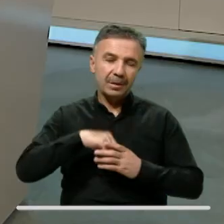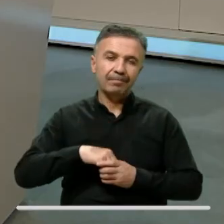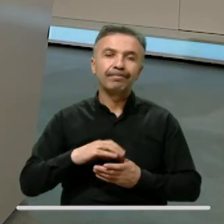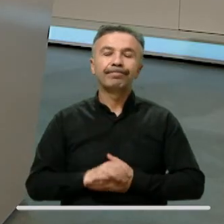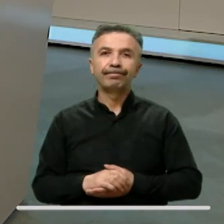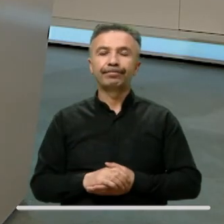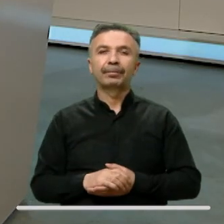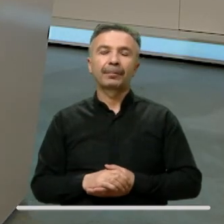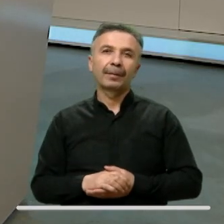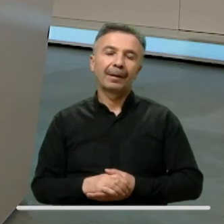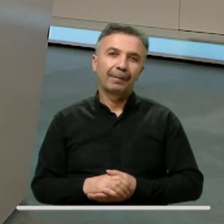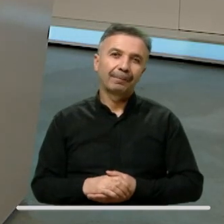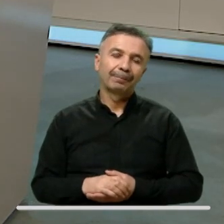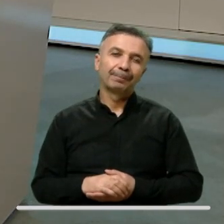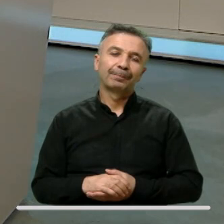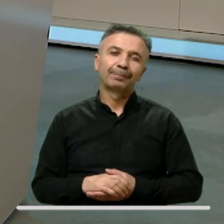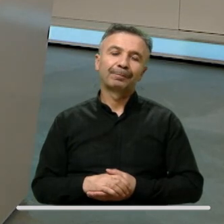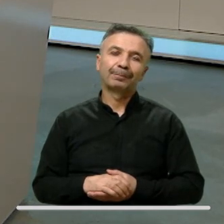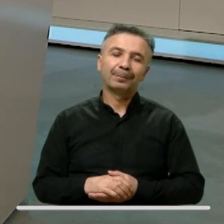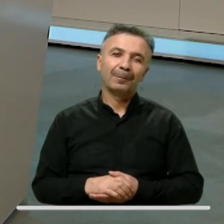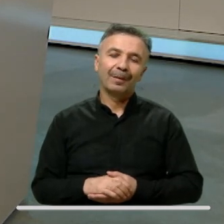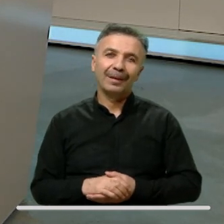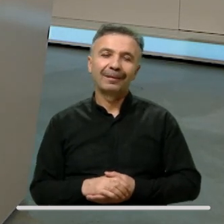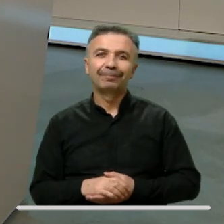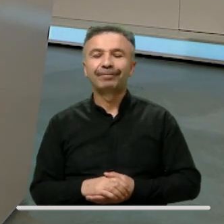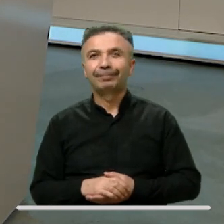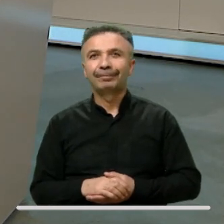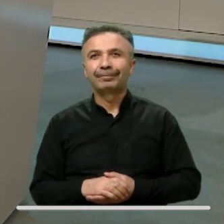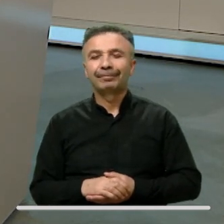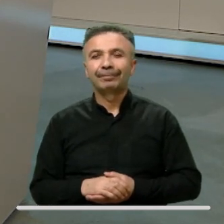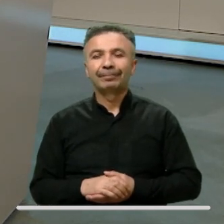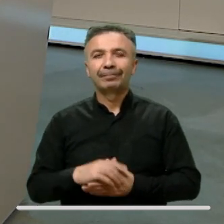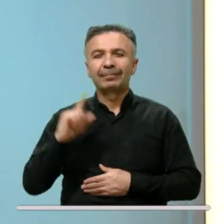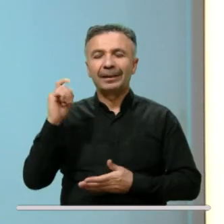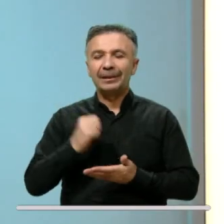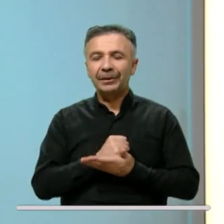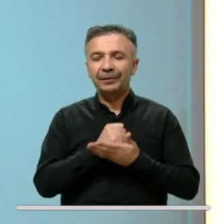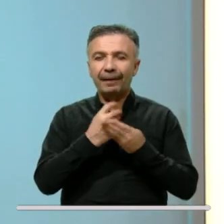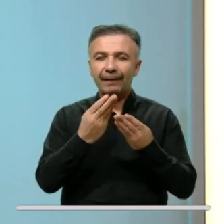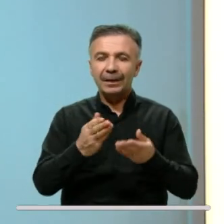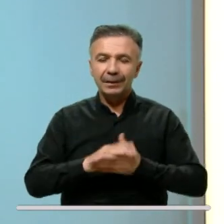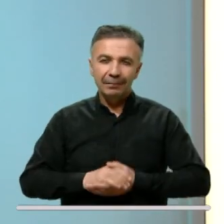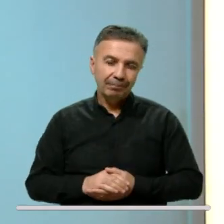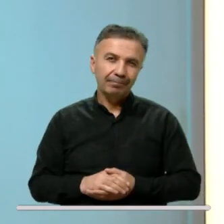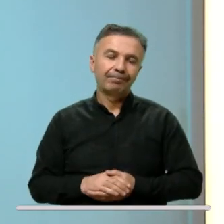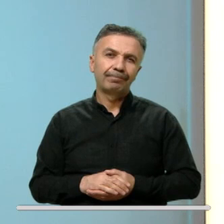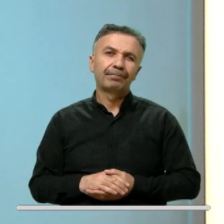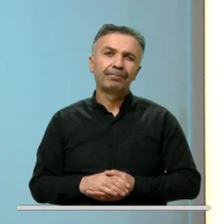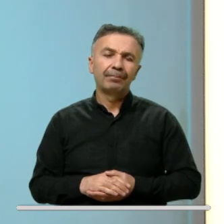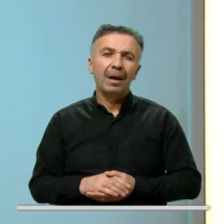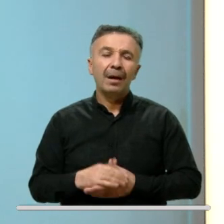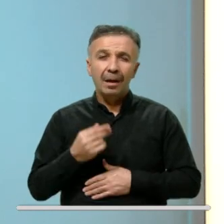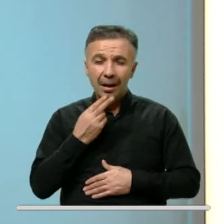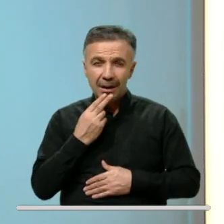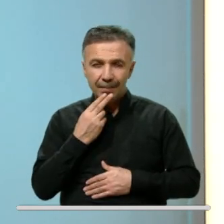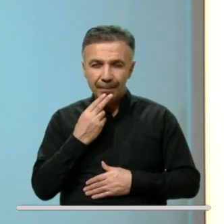akşamlar. Tüm detaylarıyla öğrendik hocam. Evet. Buyursunlar. Allah şifalar versin. Amin efendim. Şimdi